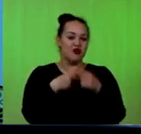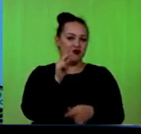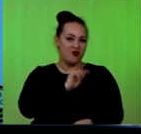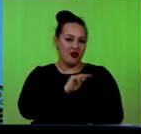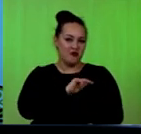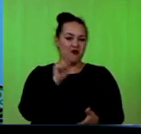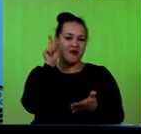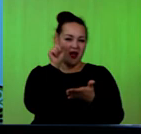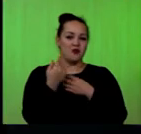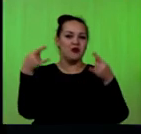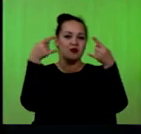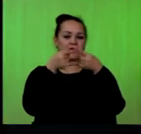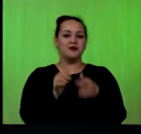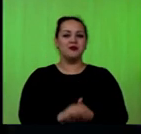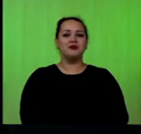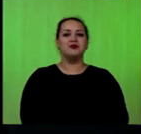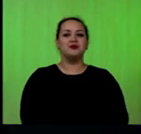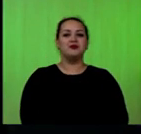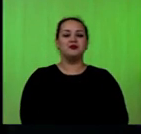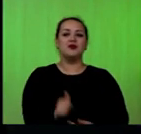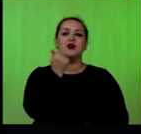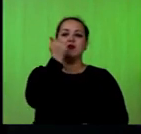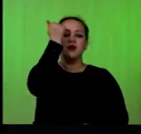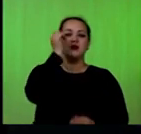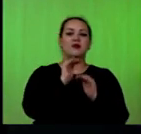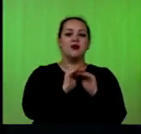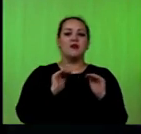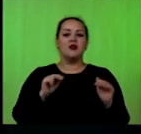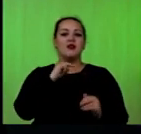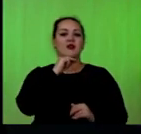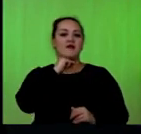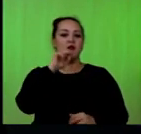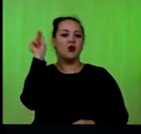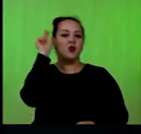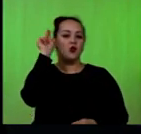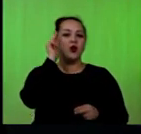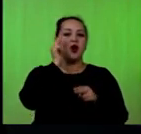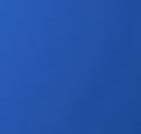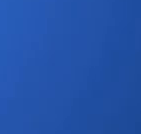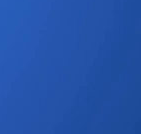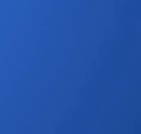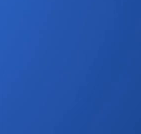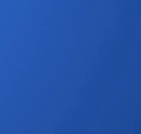обязательно покажем всем спасибо ребятки за внимания наш урок окончен